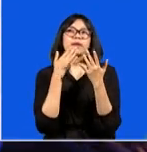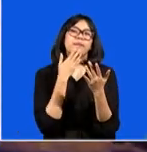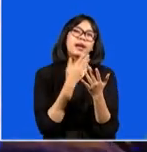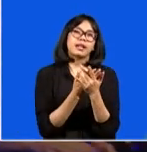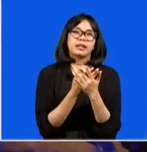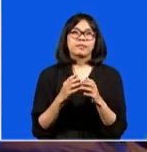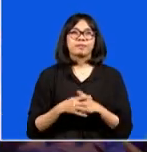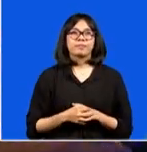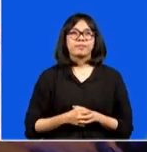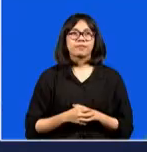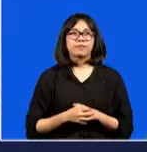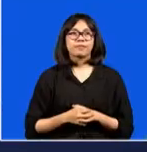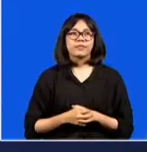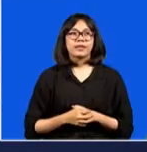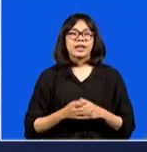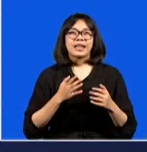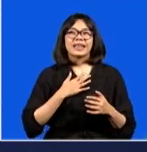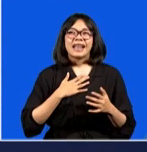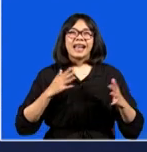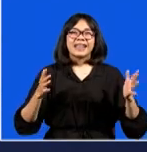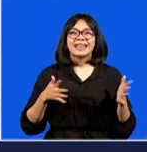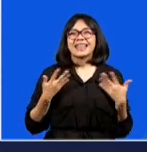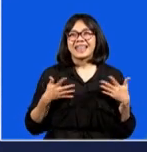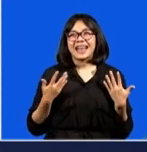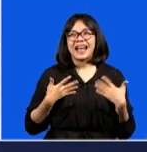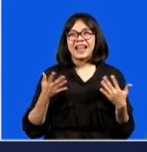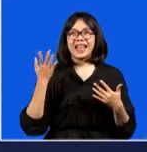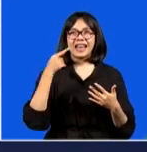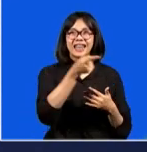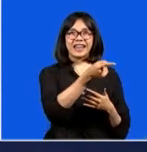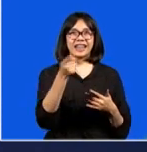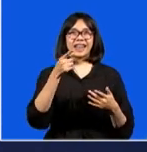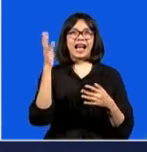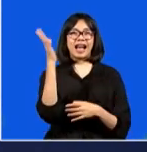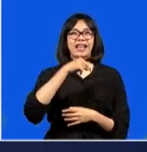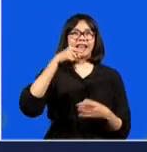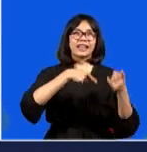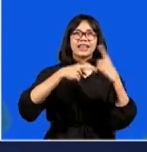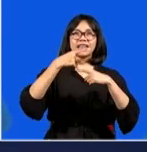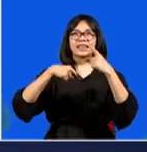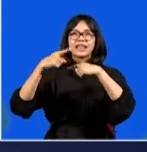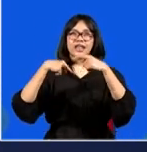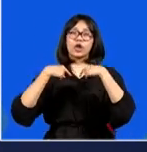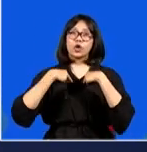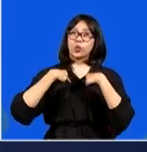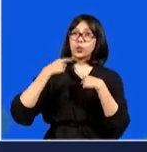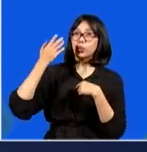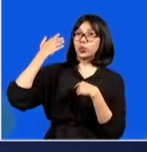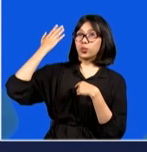saya saya terkesan sekali dengan cerita-cerita hari ini dan saya dulu